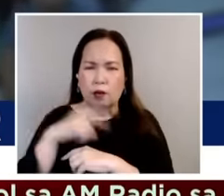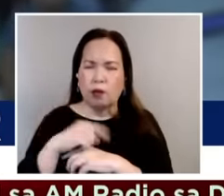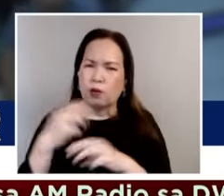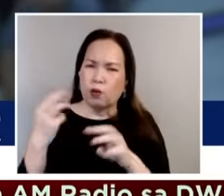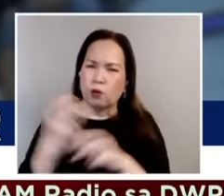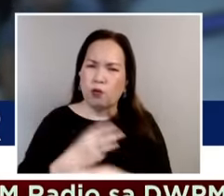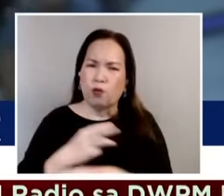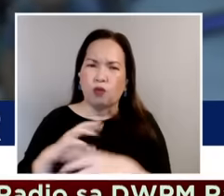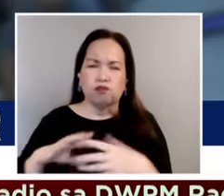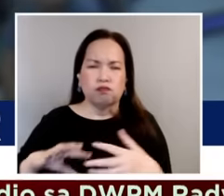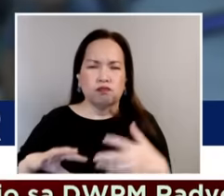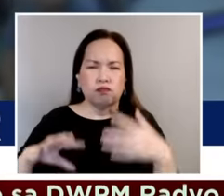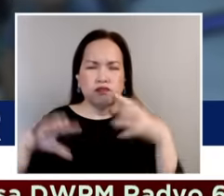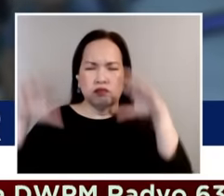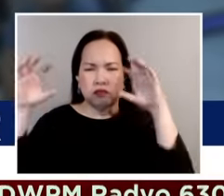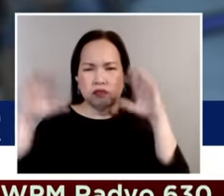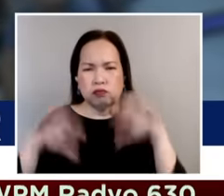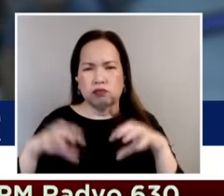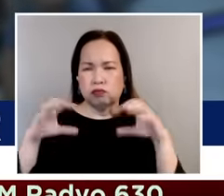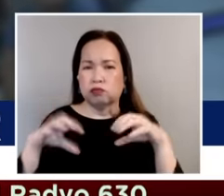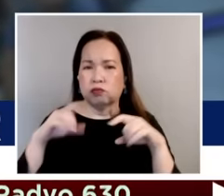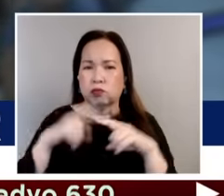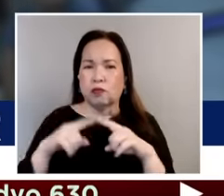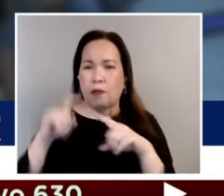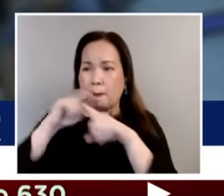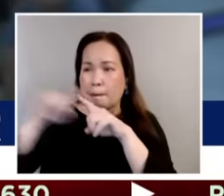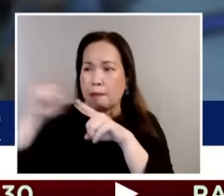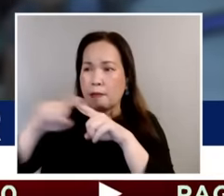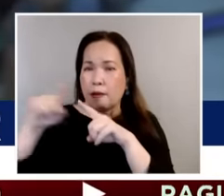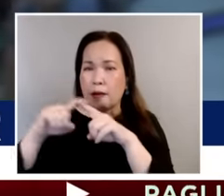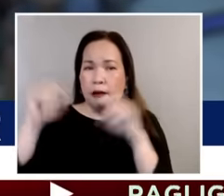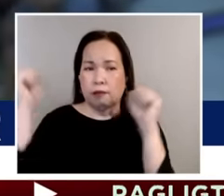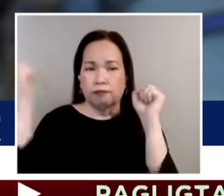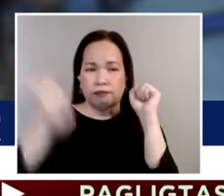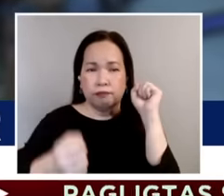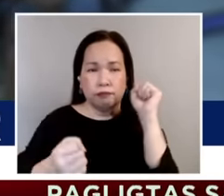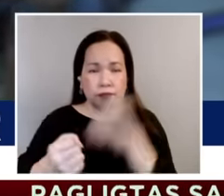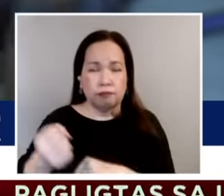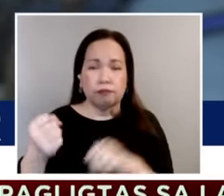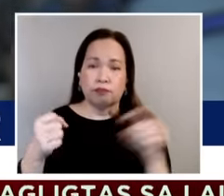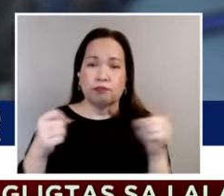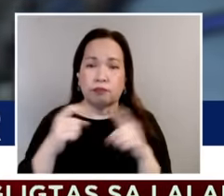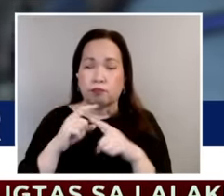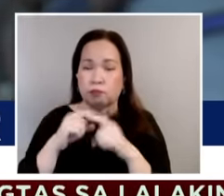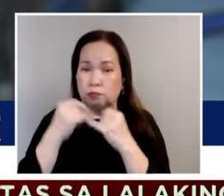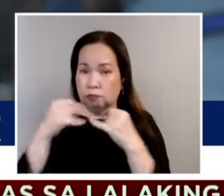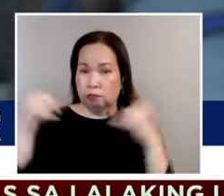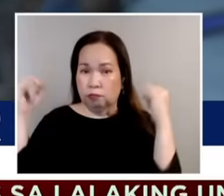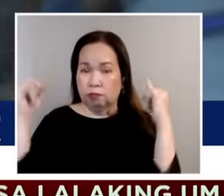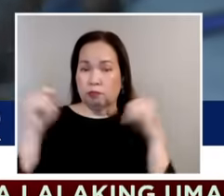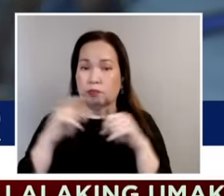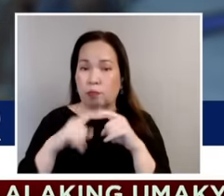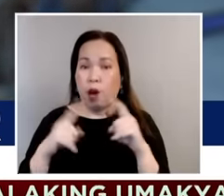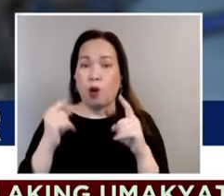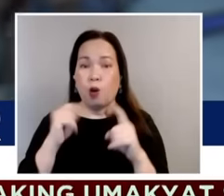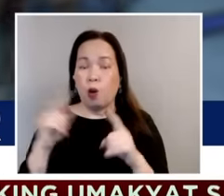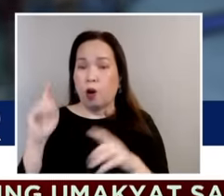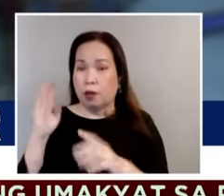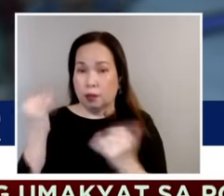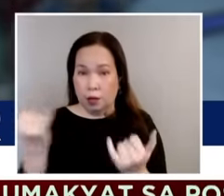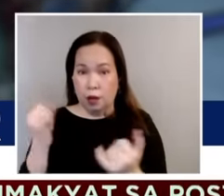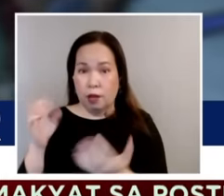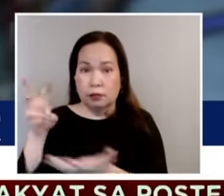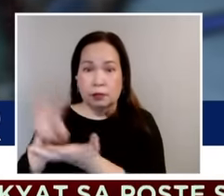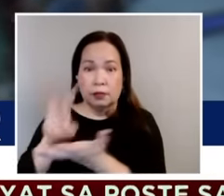mga linya at poste ng kuryente. Pero halos lahat na ng mga bayan dito sa Northern